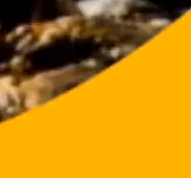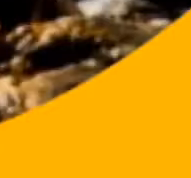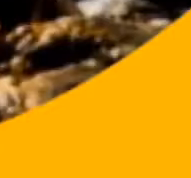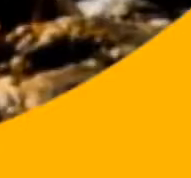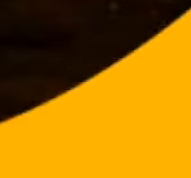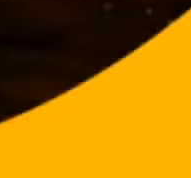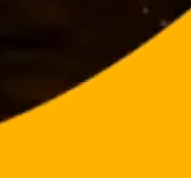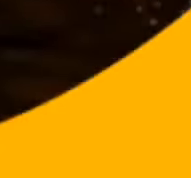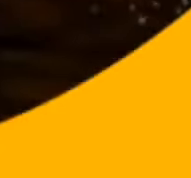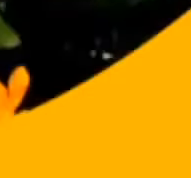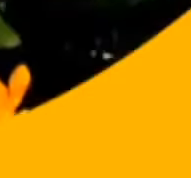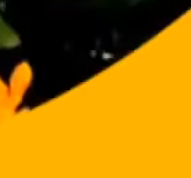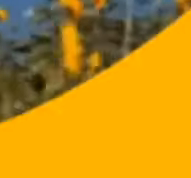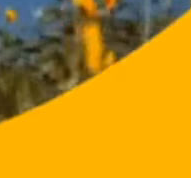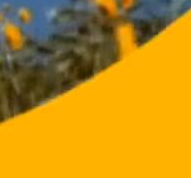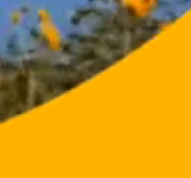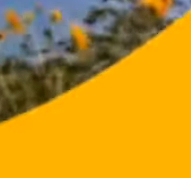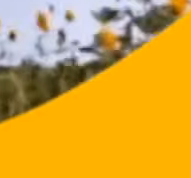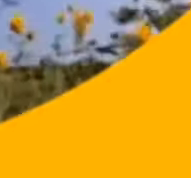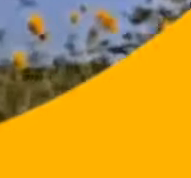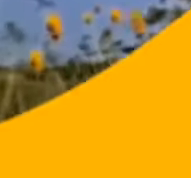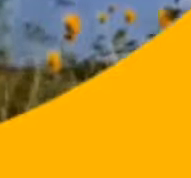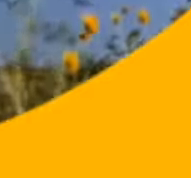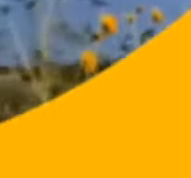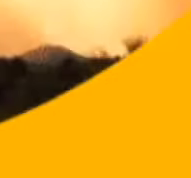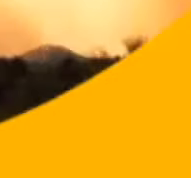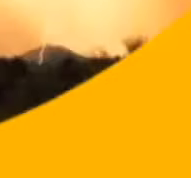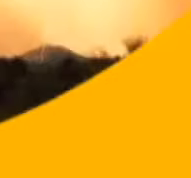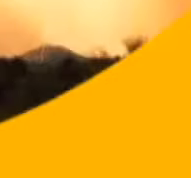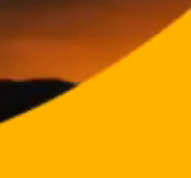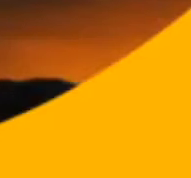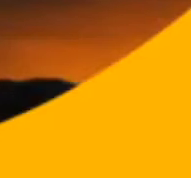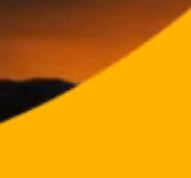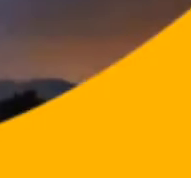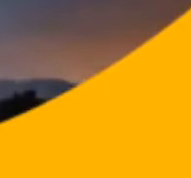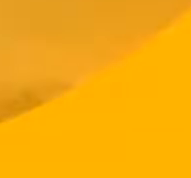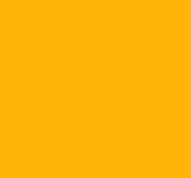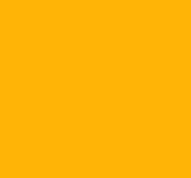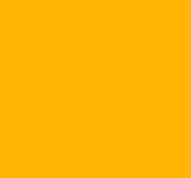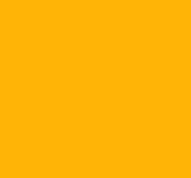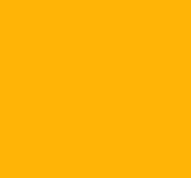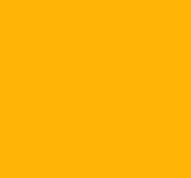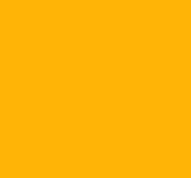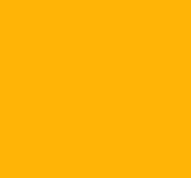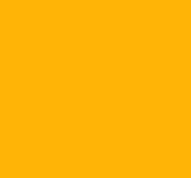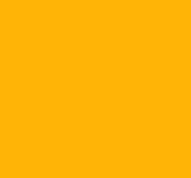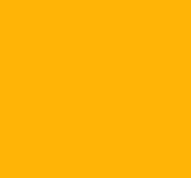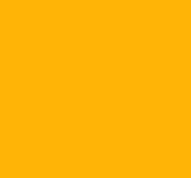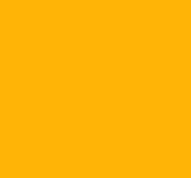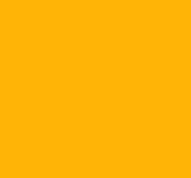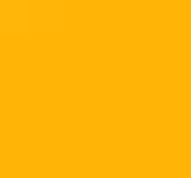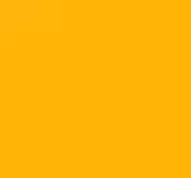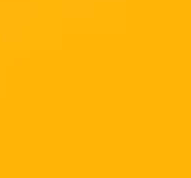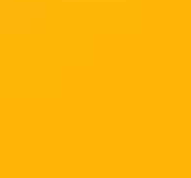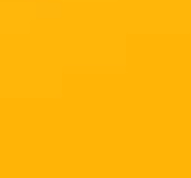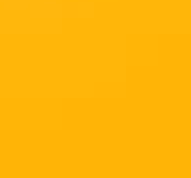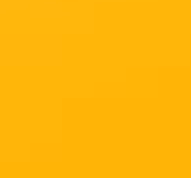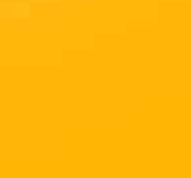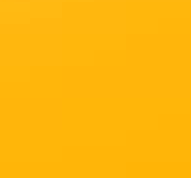Simo selitulu nilethelwa baka MTN Business. Noma simo selitulu sinjani, MTN Business